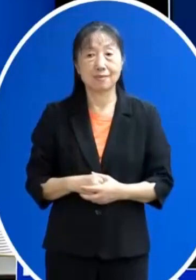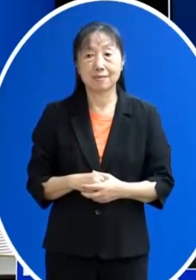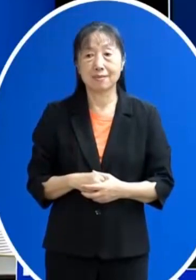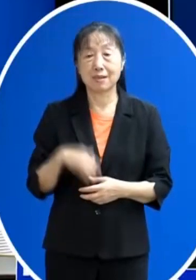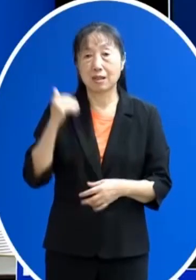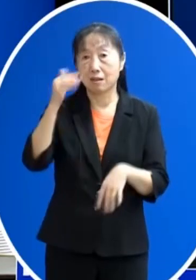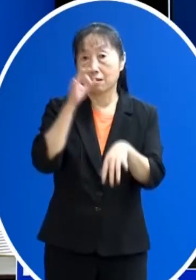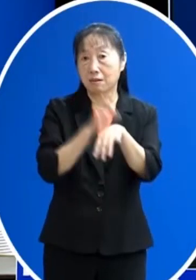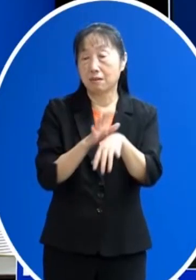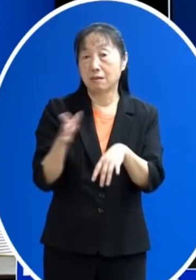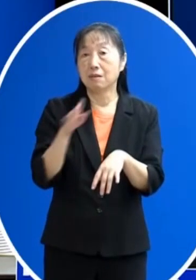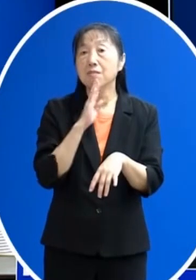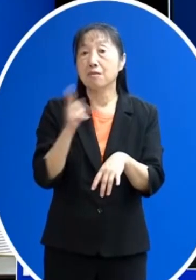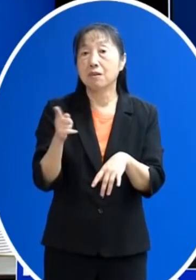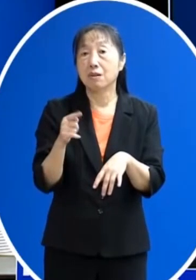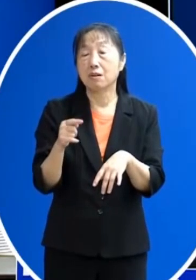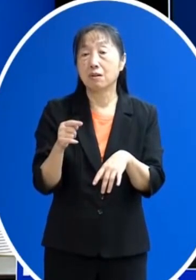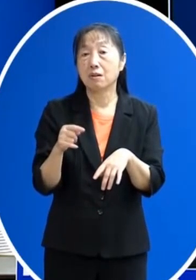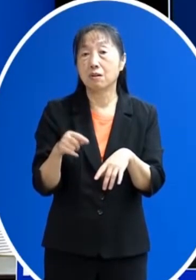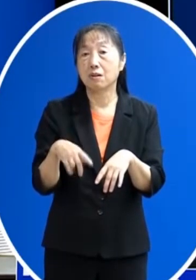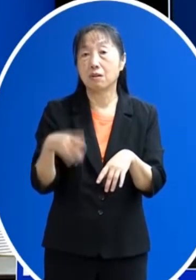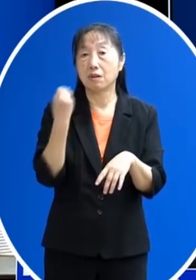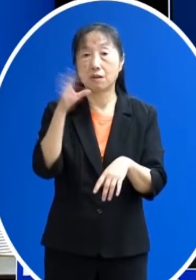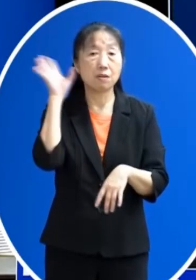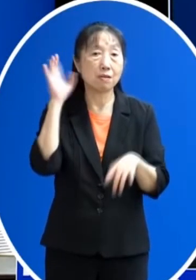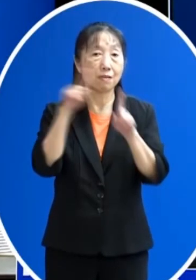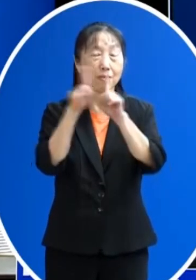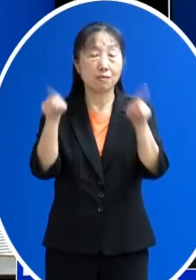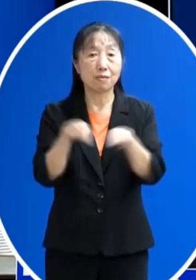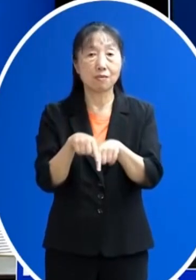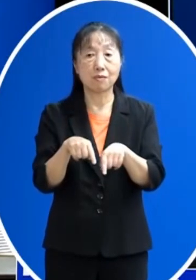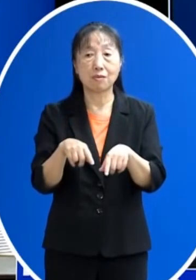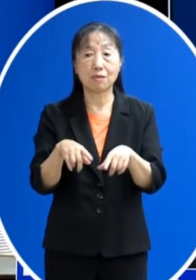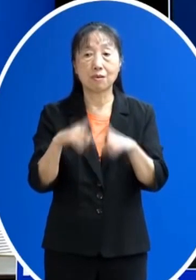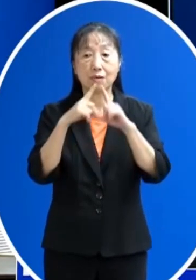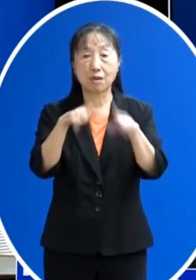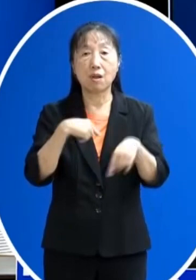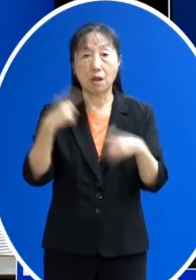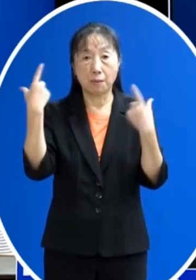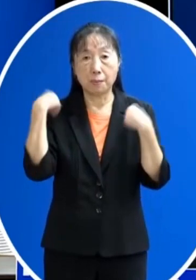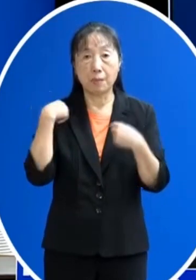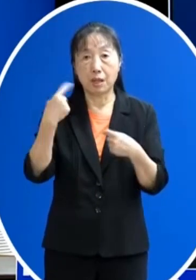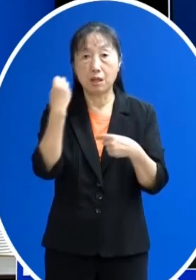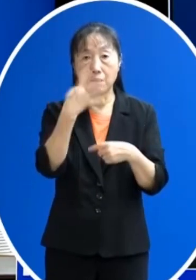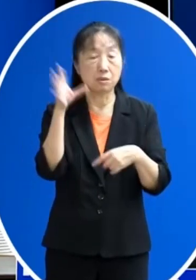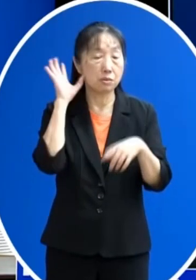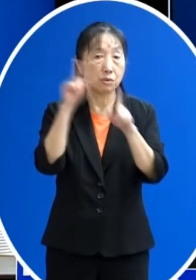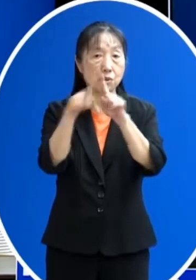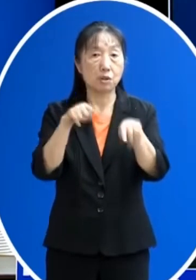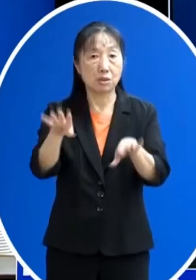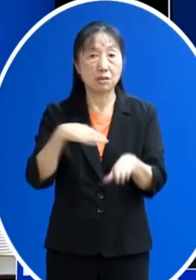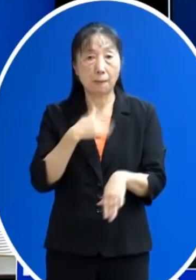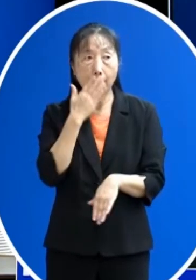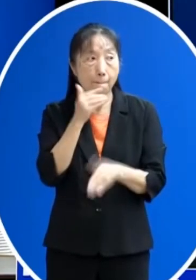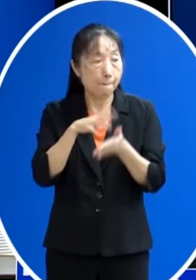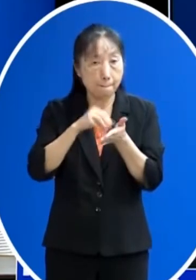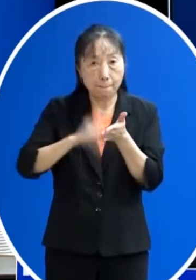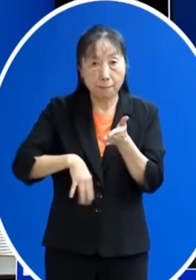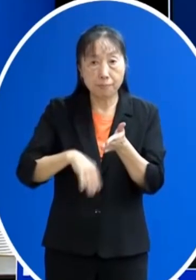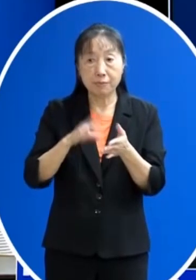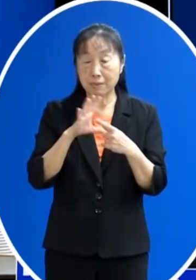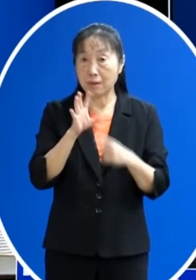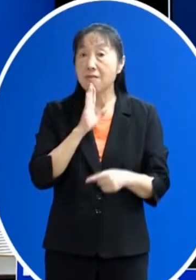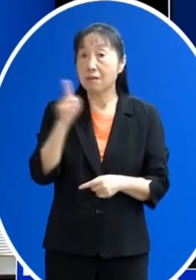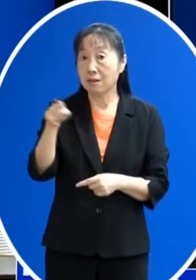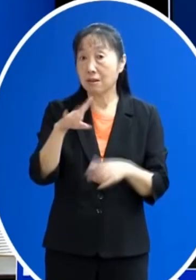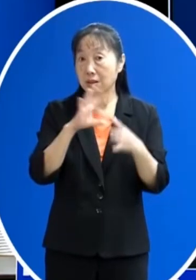高端十月回应中资争议的新闻稿，今天被爆料已经悄悄下架。蒋万安团队质疑说，是不是透露了卫福